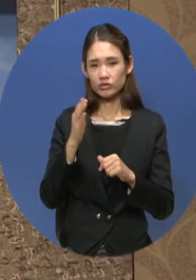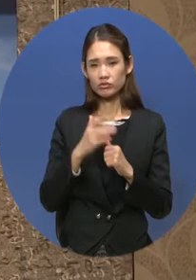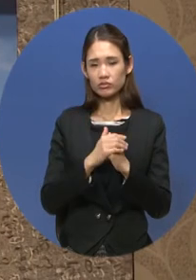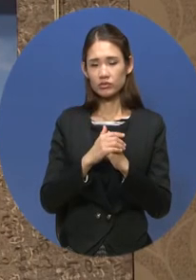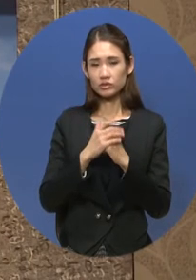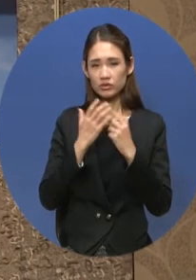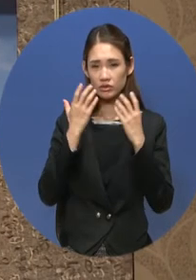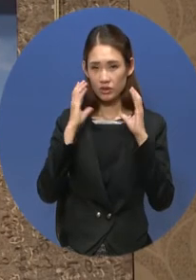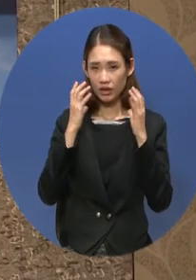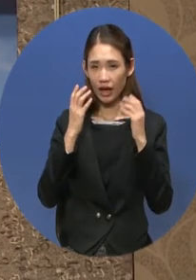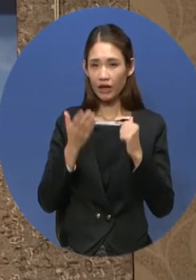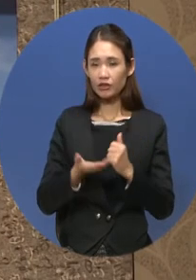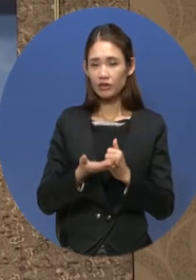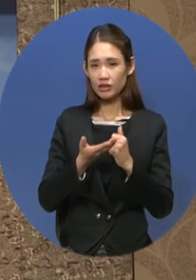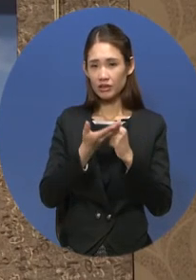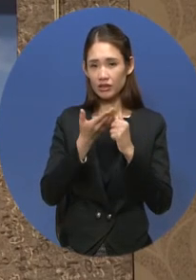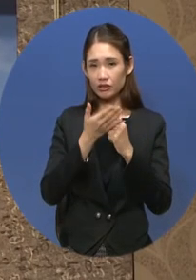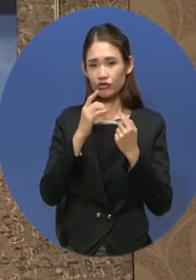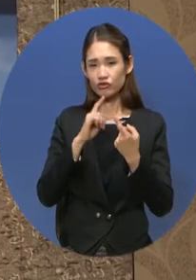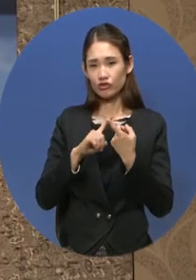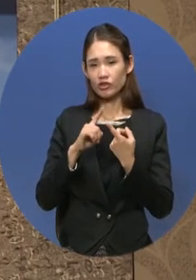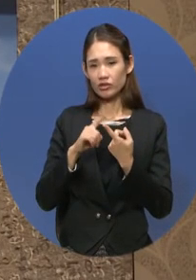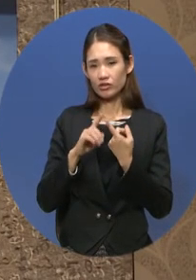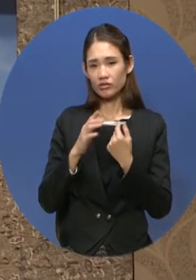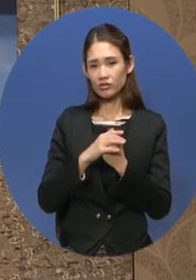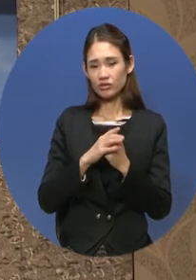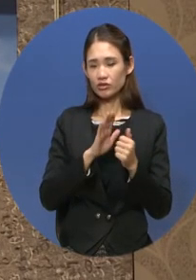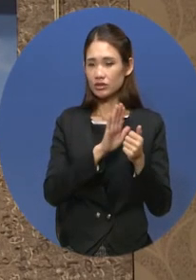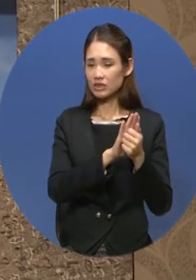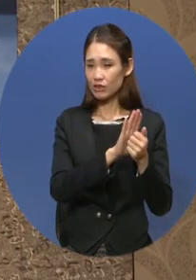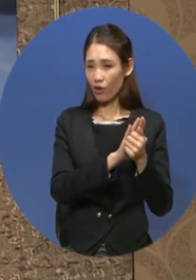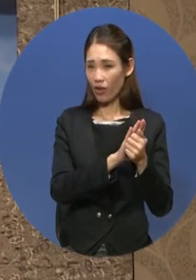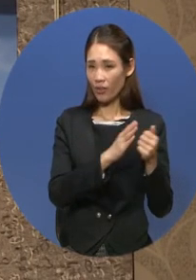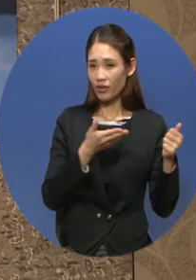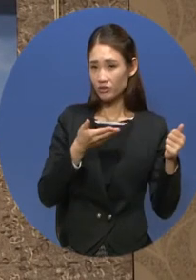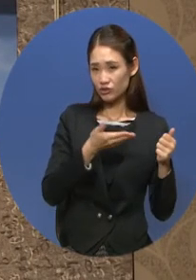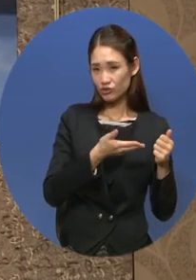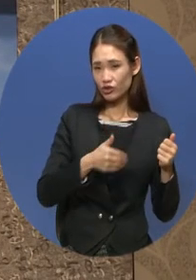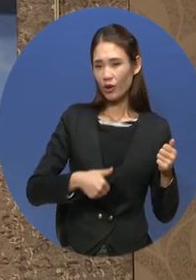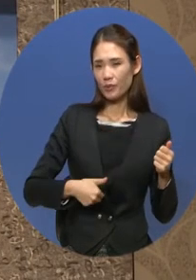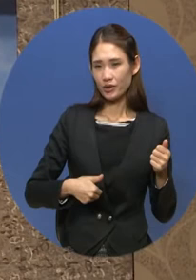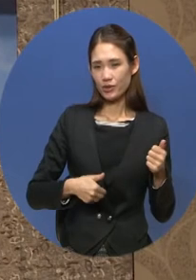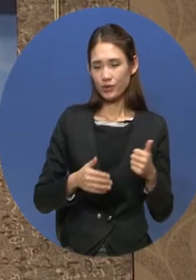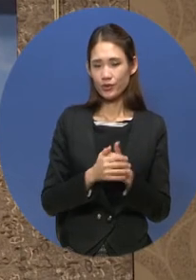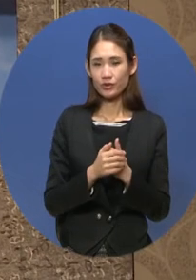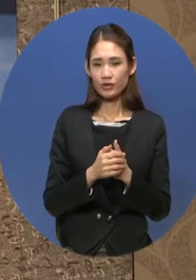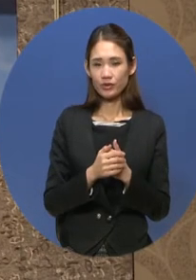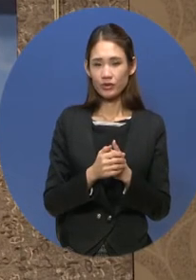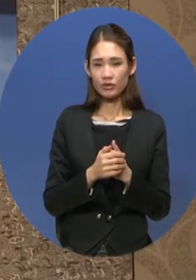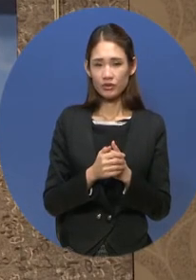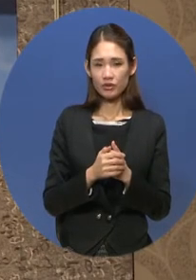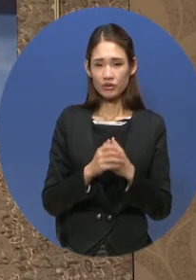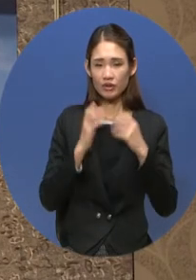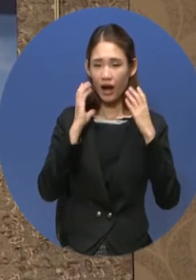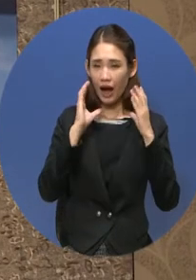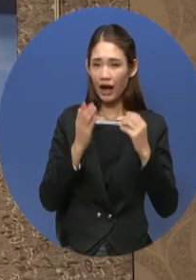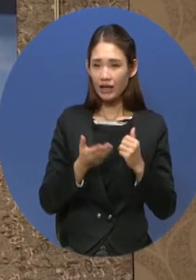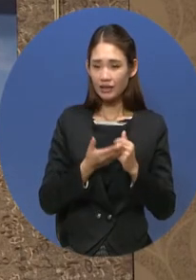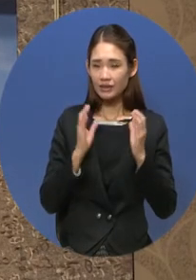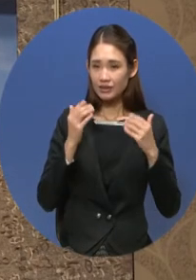네. 양육에 대한 것도 우리가 좀 지원을 해줘야 된다고 생각을 해요. 그래서 예. 이제는 아이를